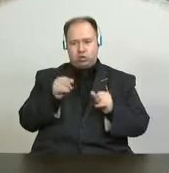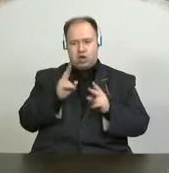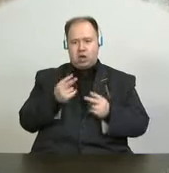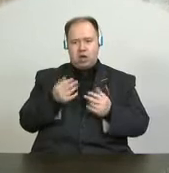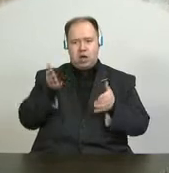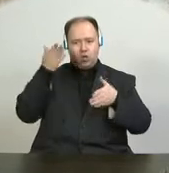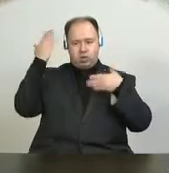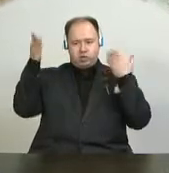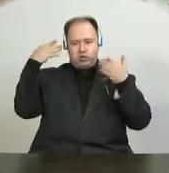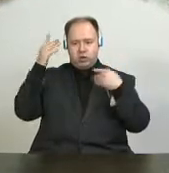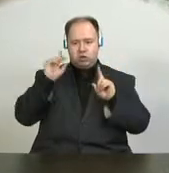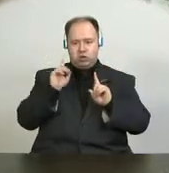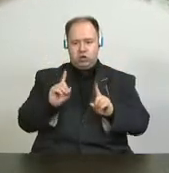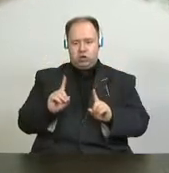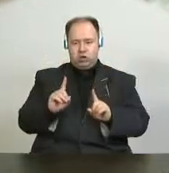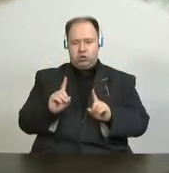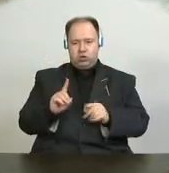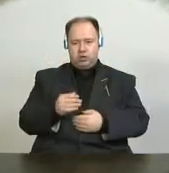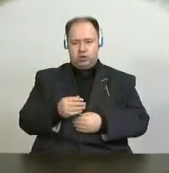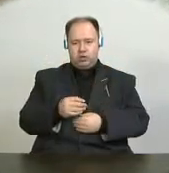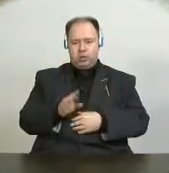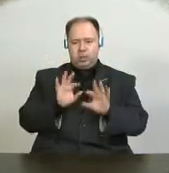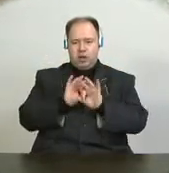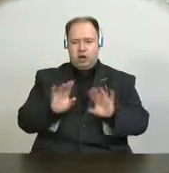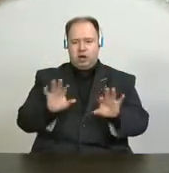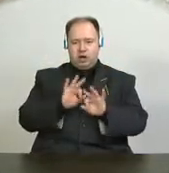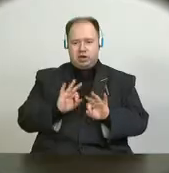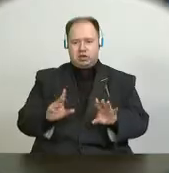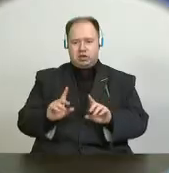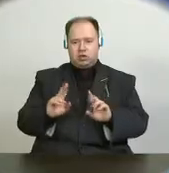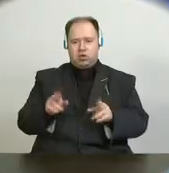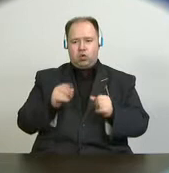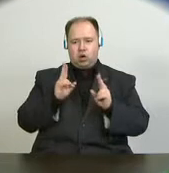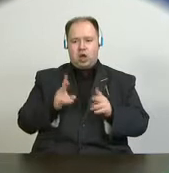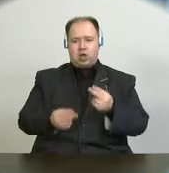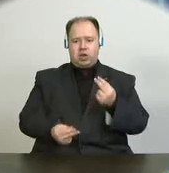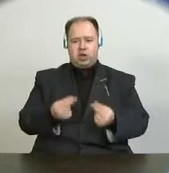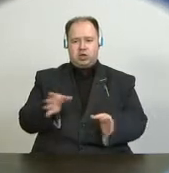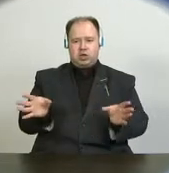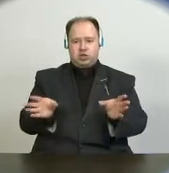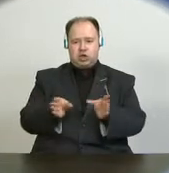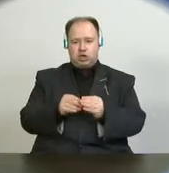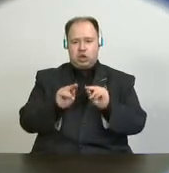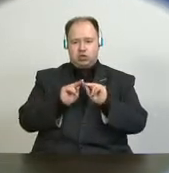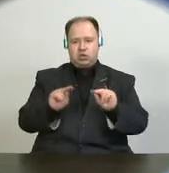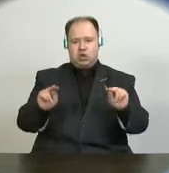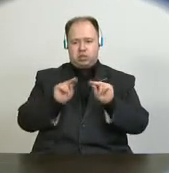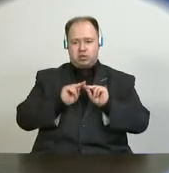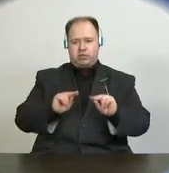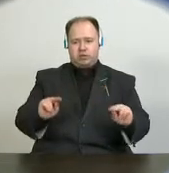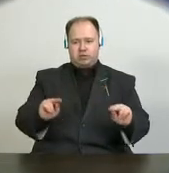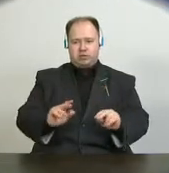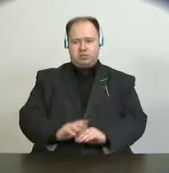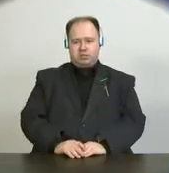развлечений я хотел бы как раз немножко рассказать о том как игры сочетаются с образованием и